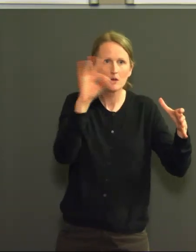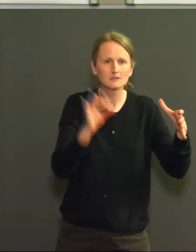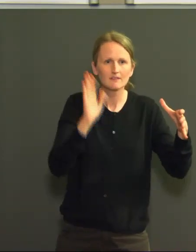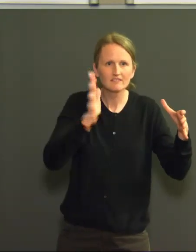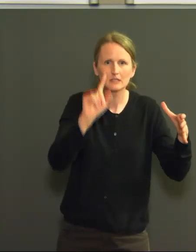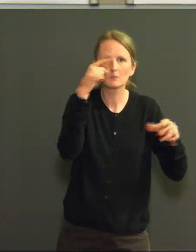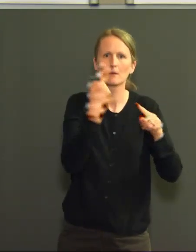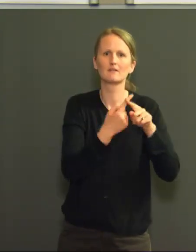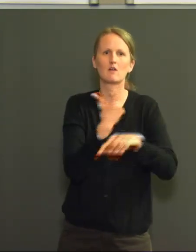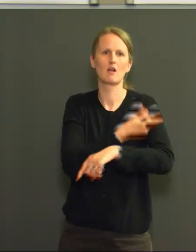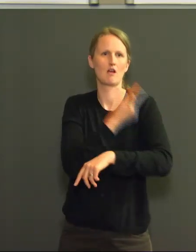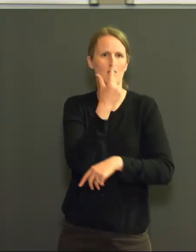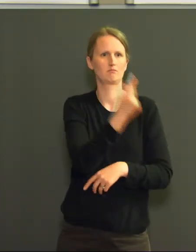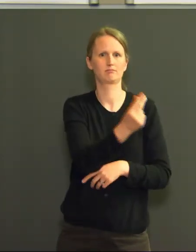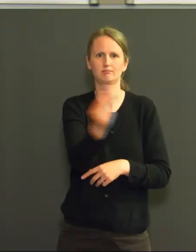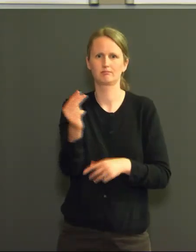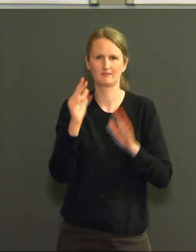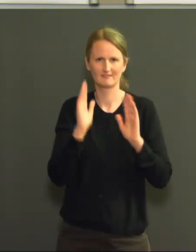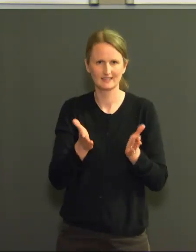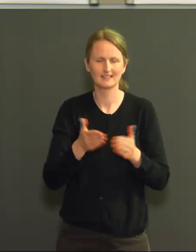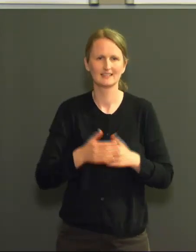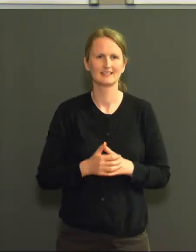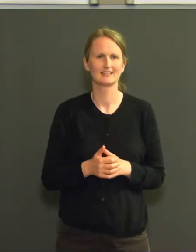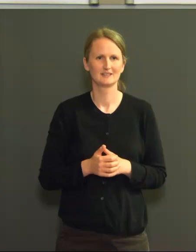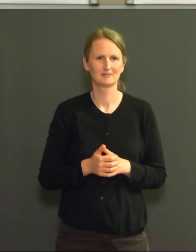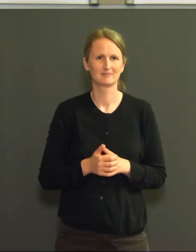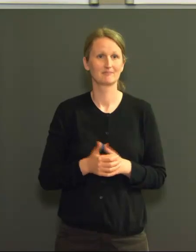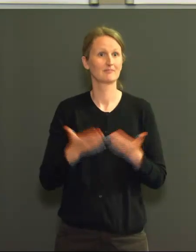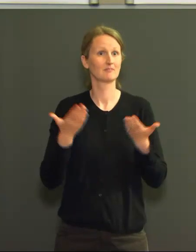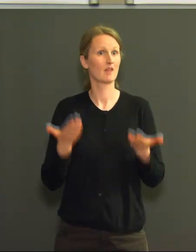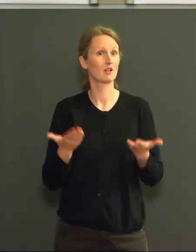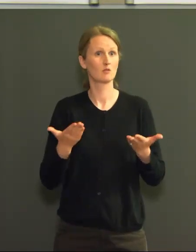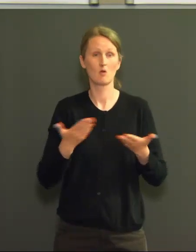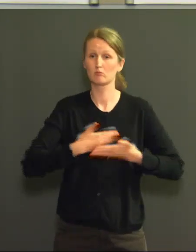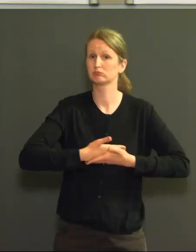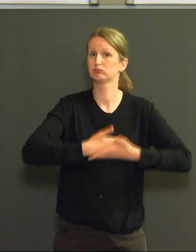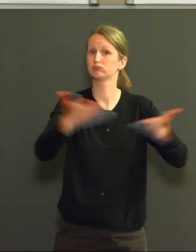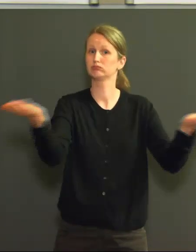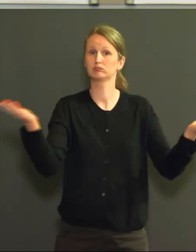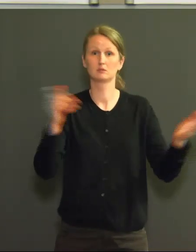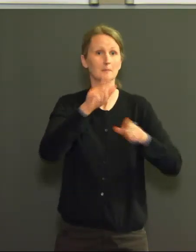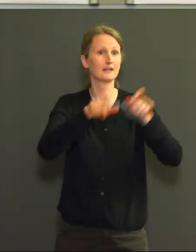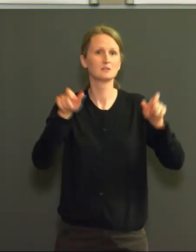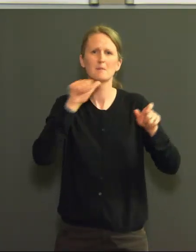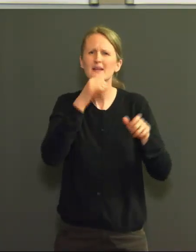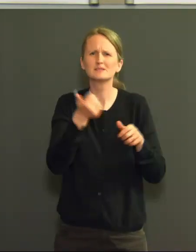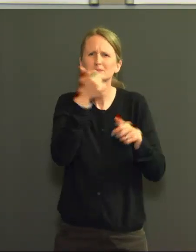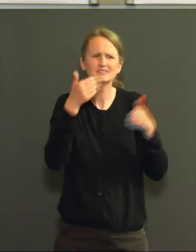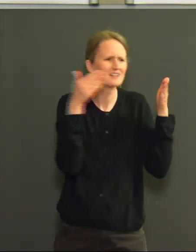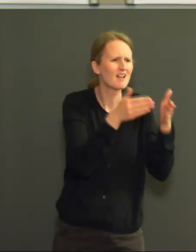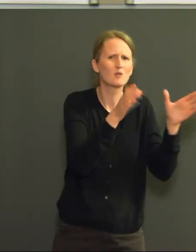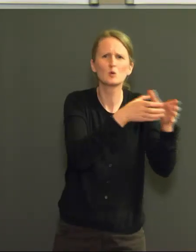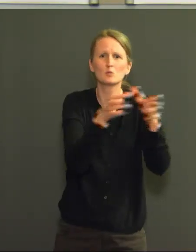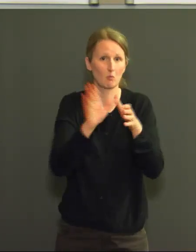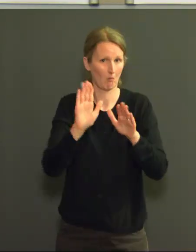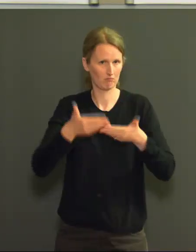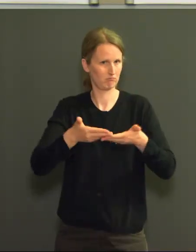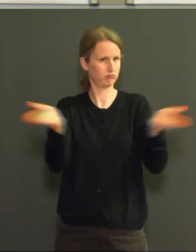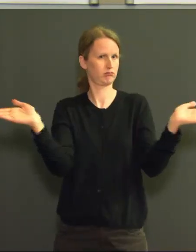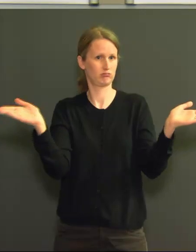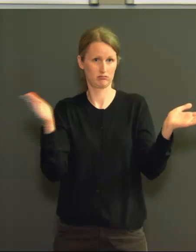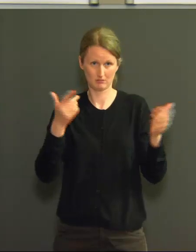Puisque la vaccination est désormais ouverte au grand public dès jeudi, il ne sera plus possible